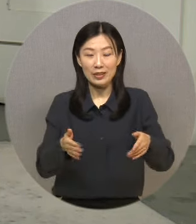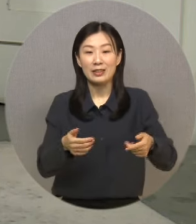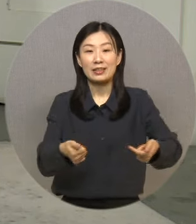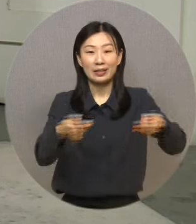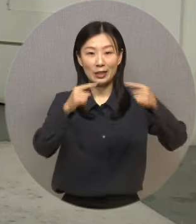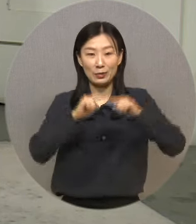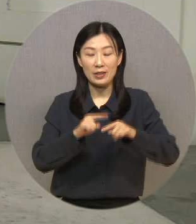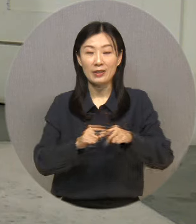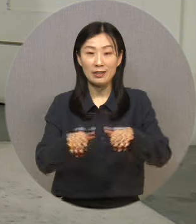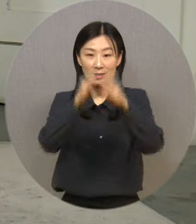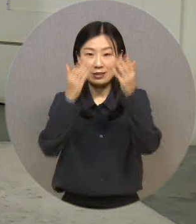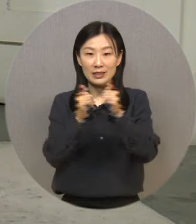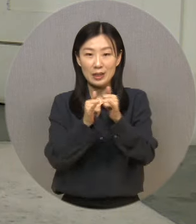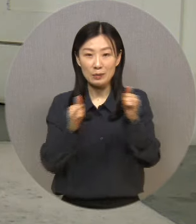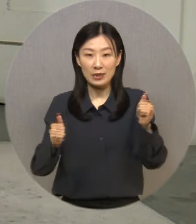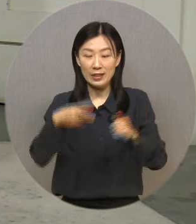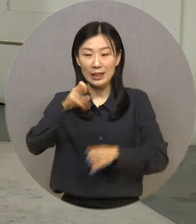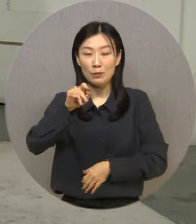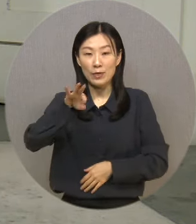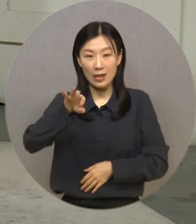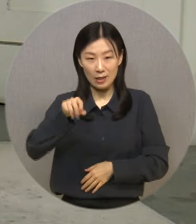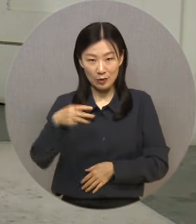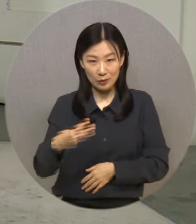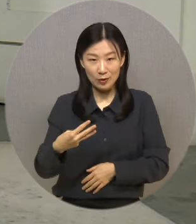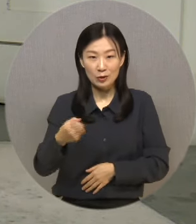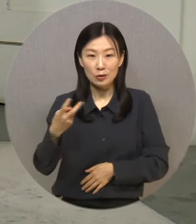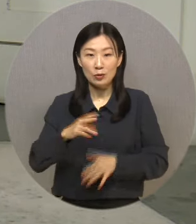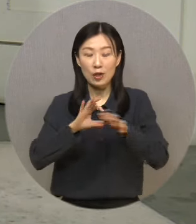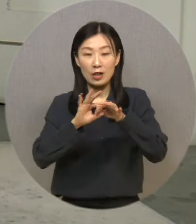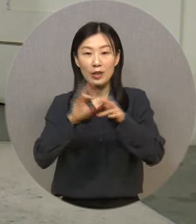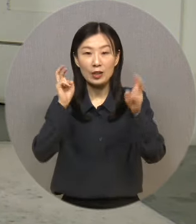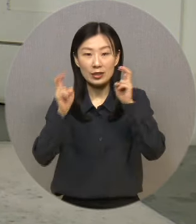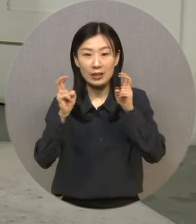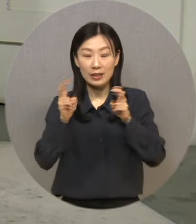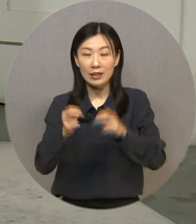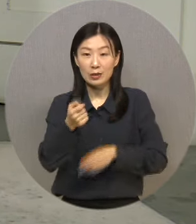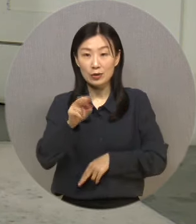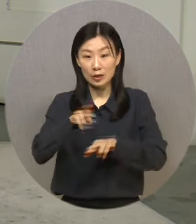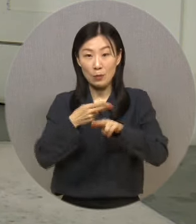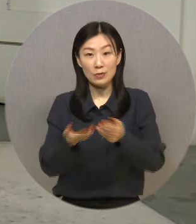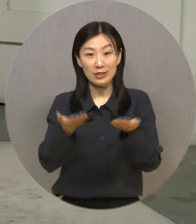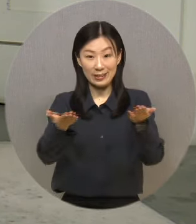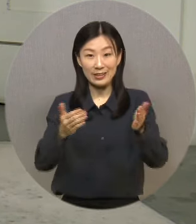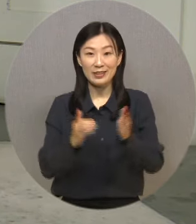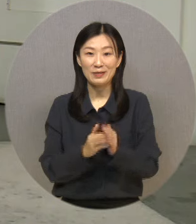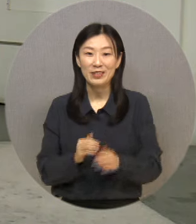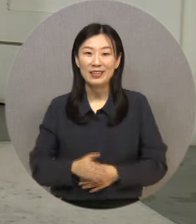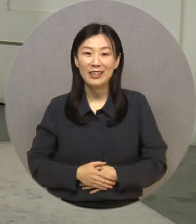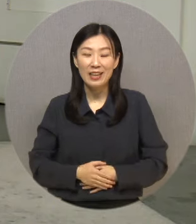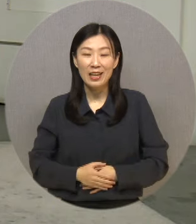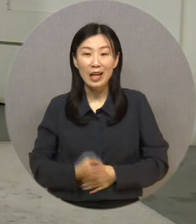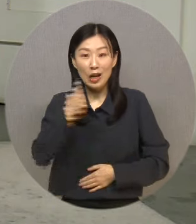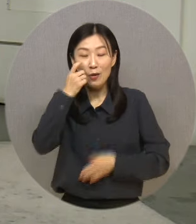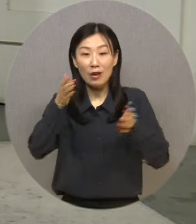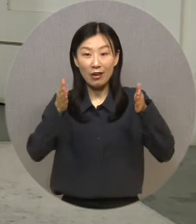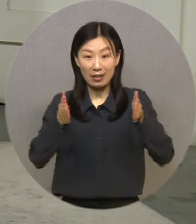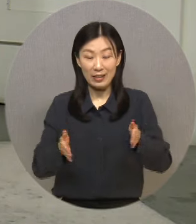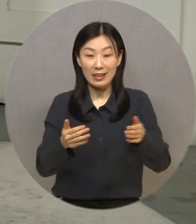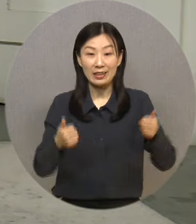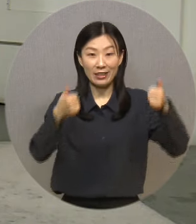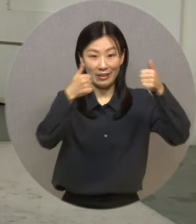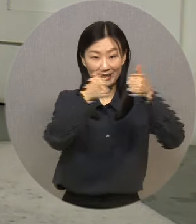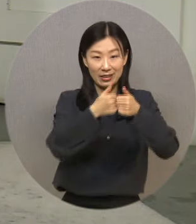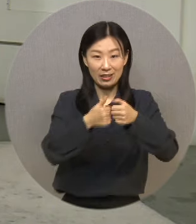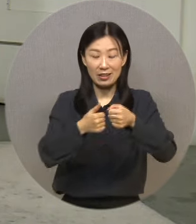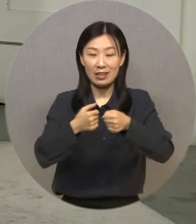여러 관계사에서 제공하는 소정의 기념품을 드렸습니다. 네, 월간 결선, 연말